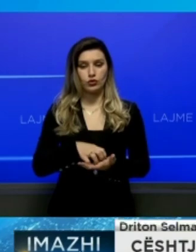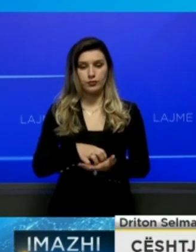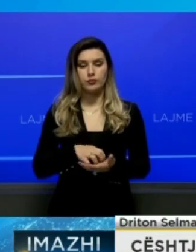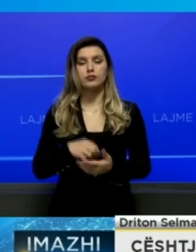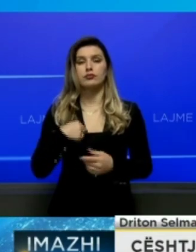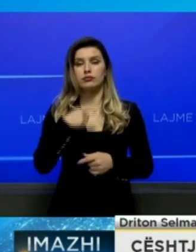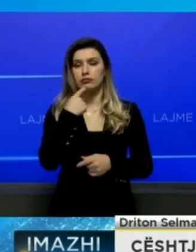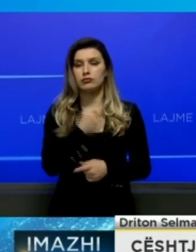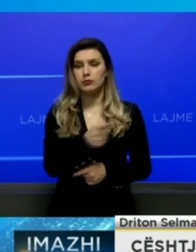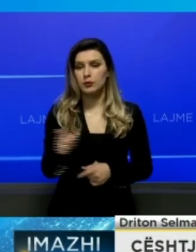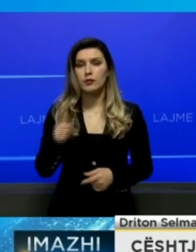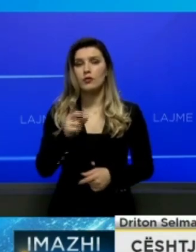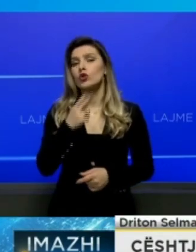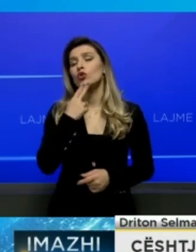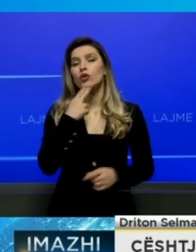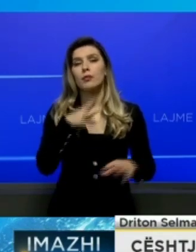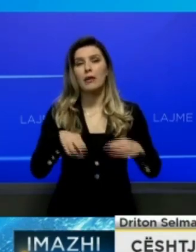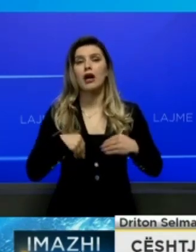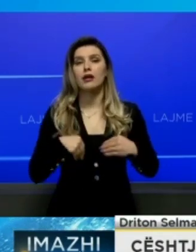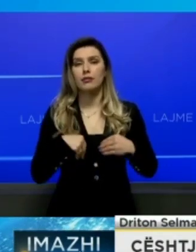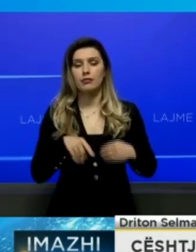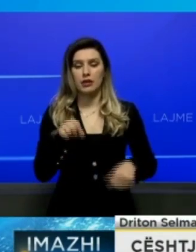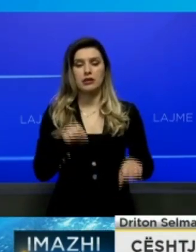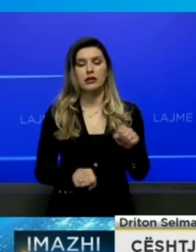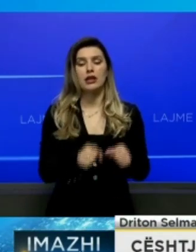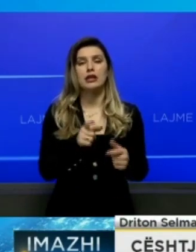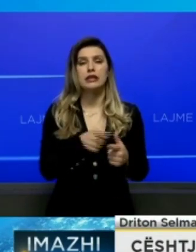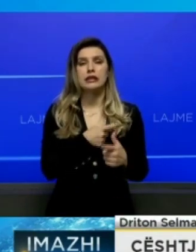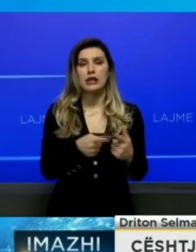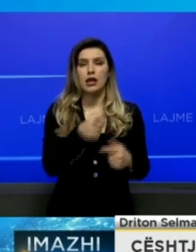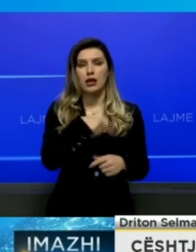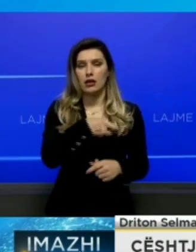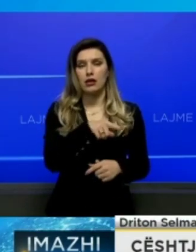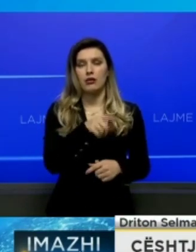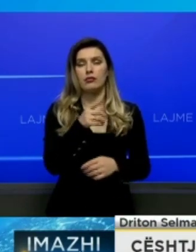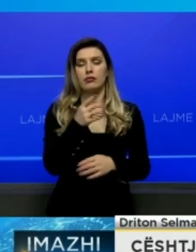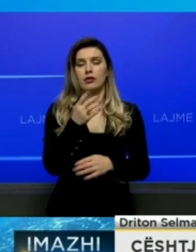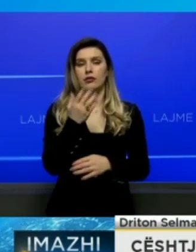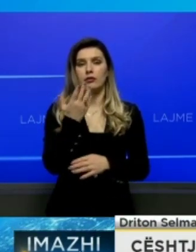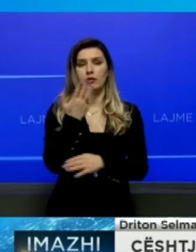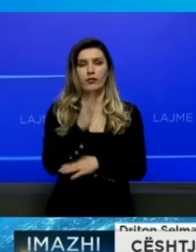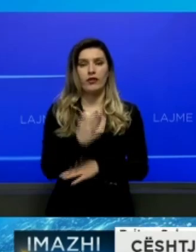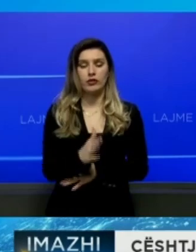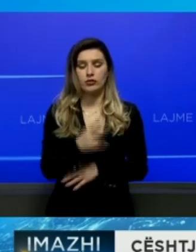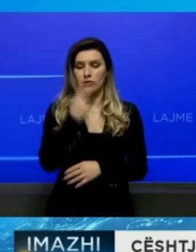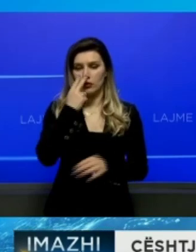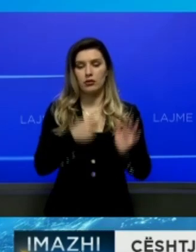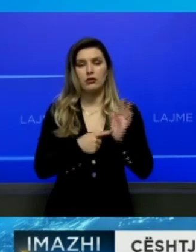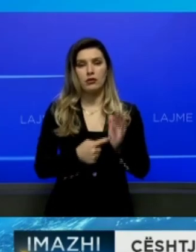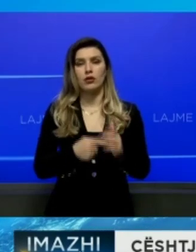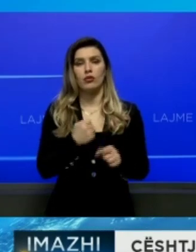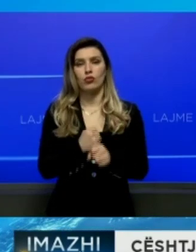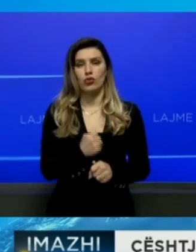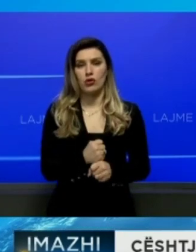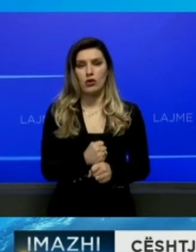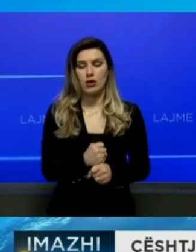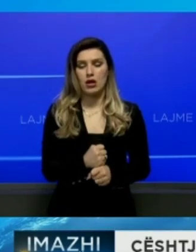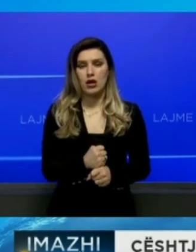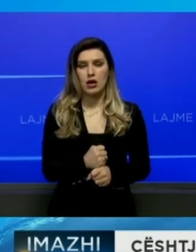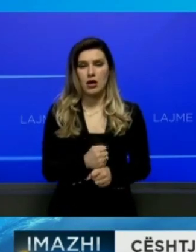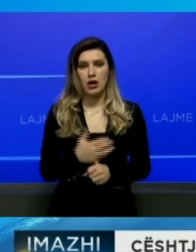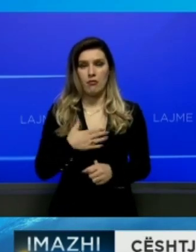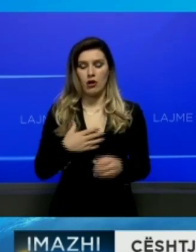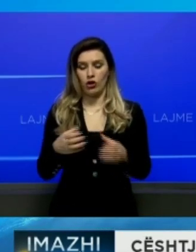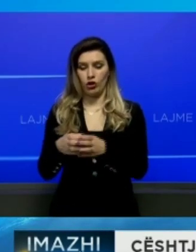është e papranueshme sjellja e pozitës ndaj opozitës. Konstruktiviteti jonë edhe në